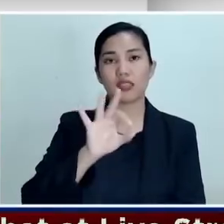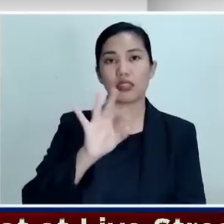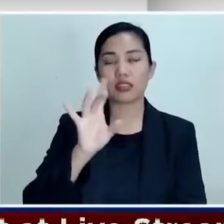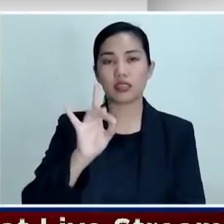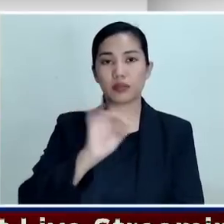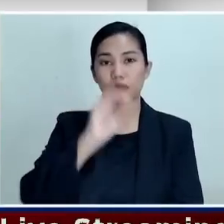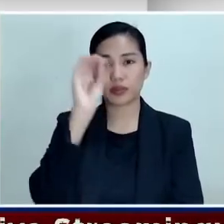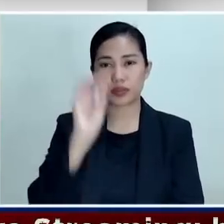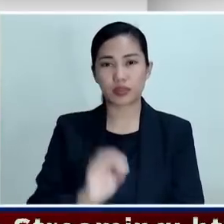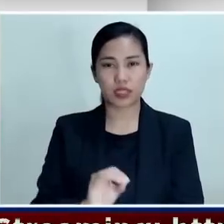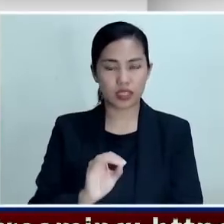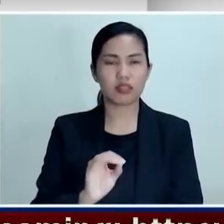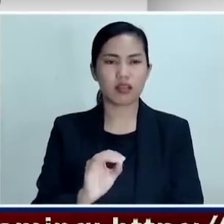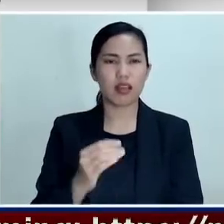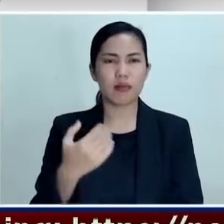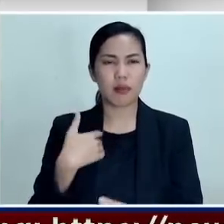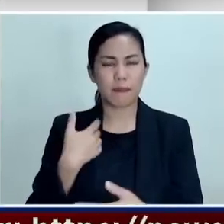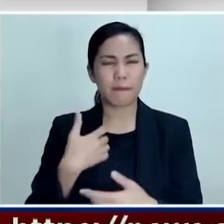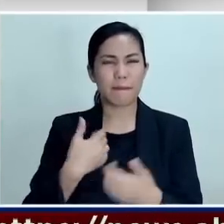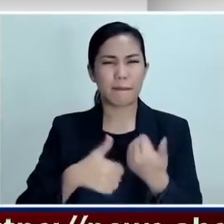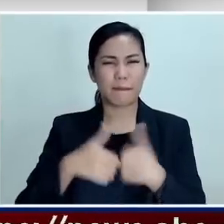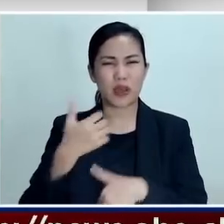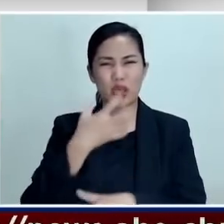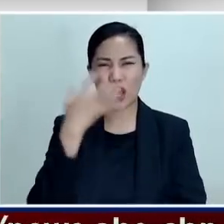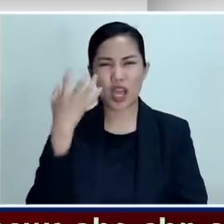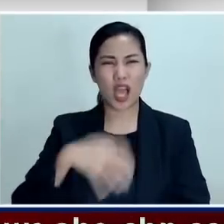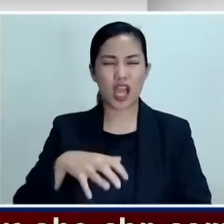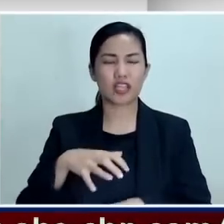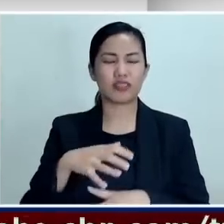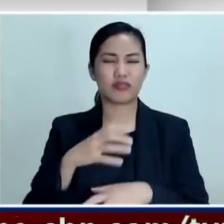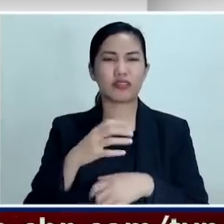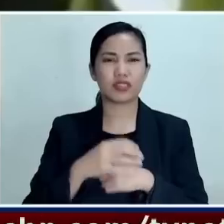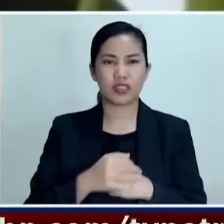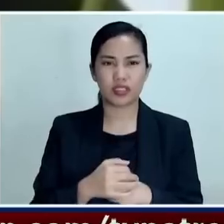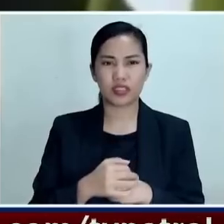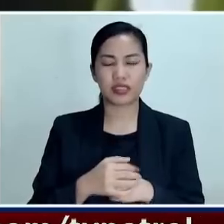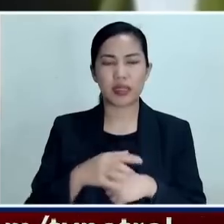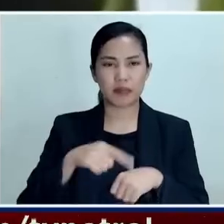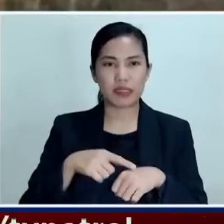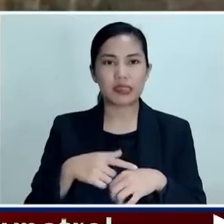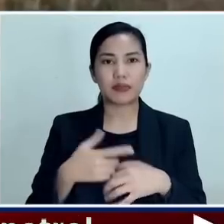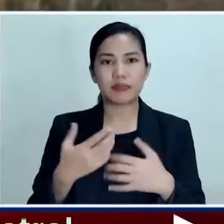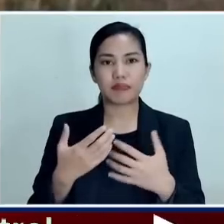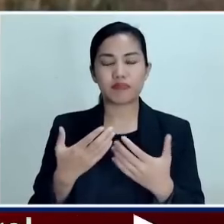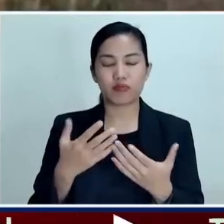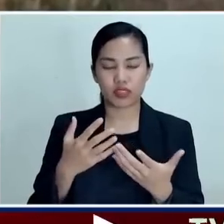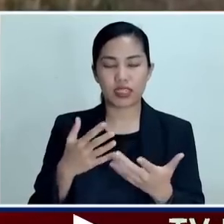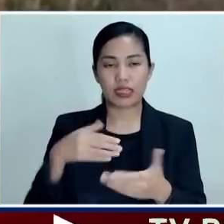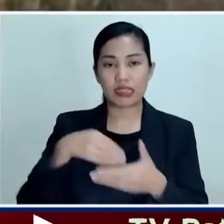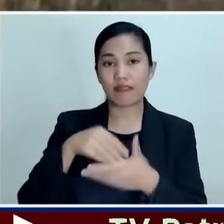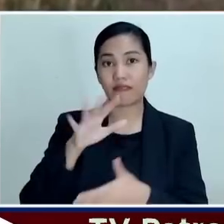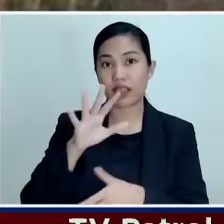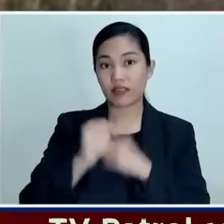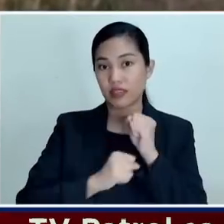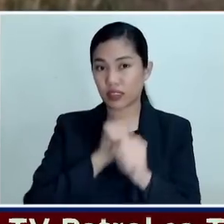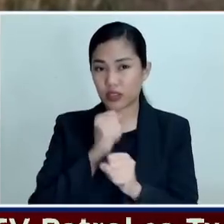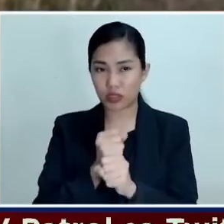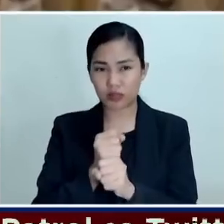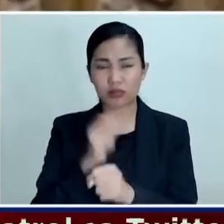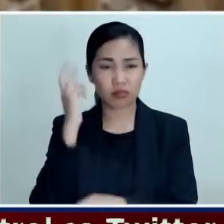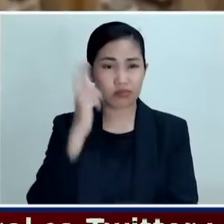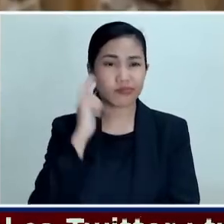ang pinakamainit na panahon sa isa sa mga taong ito. Ayon sa WMO, ang dahilan ng pagtaas